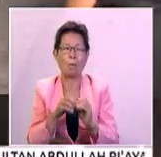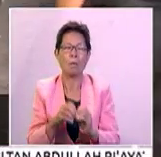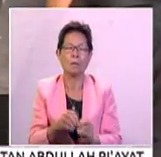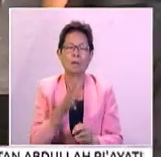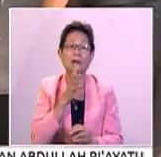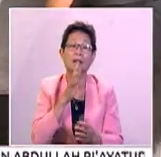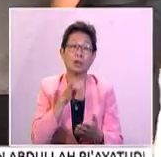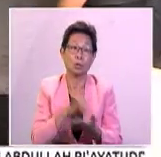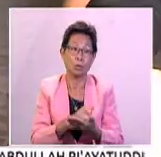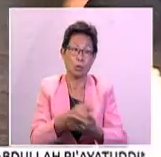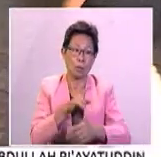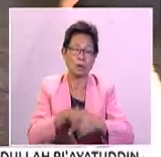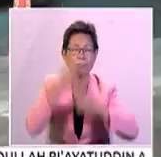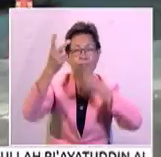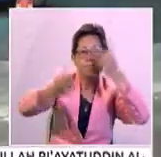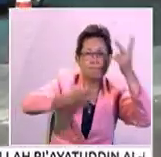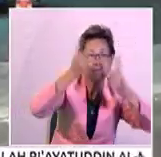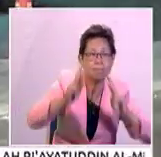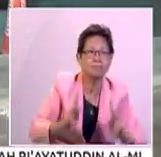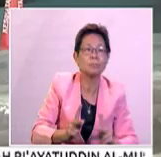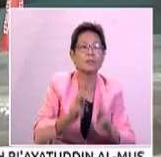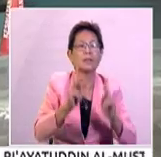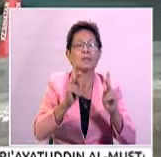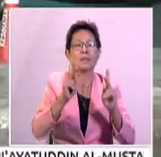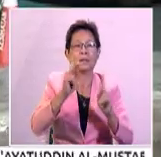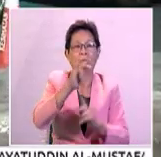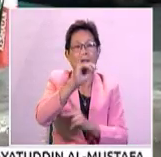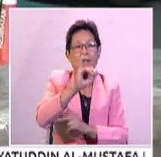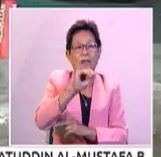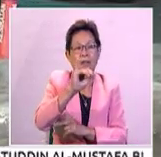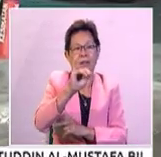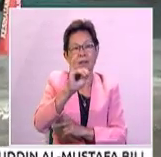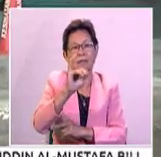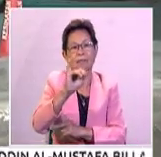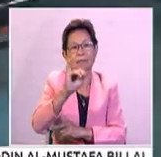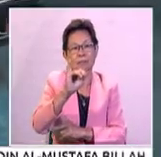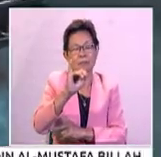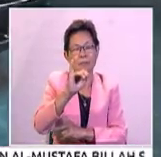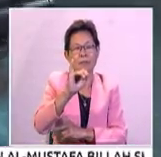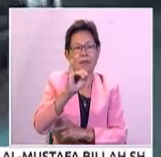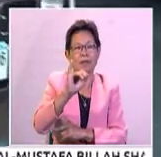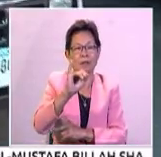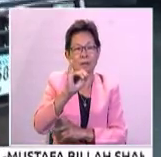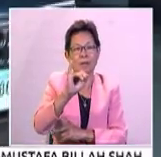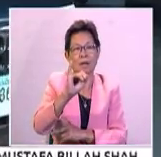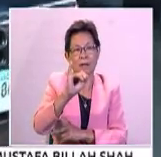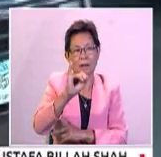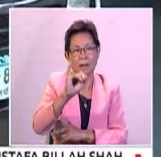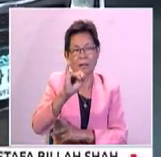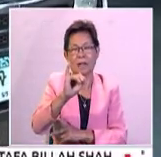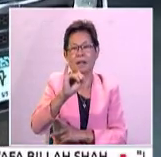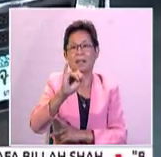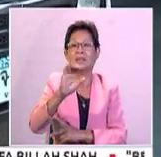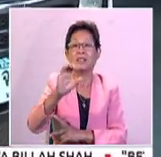Beliau menyatakannya ketika meninjau Kompleks Imigresen, Kastam, Kuarantin dan Keselamatan Rantau Panjang.